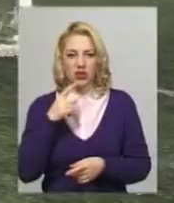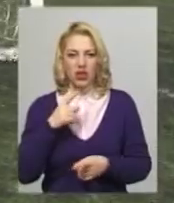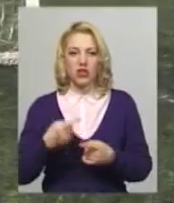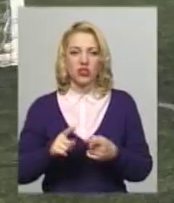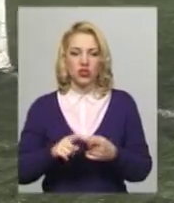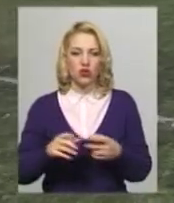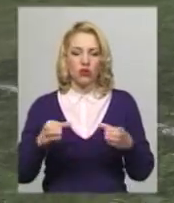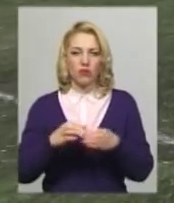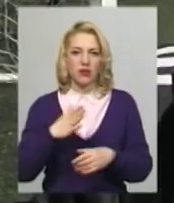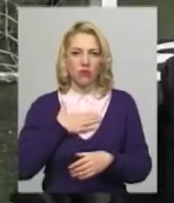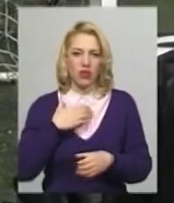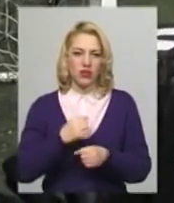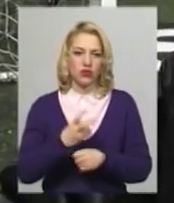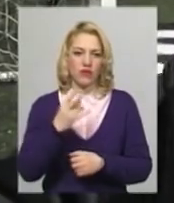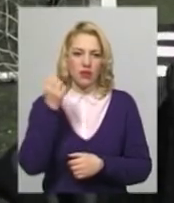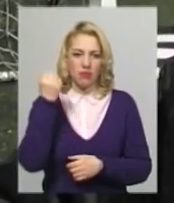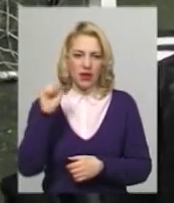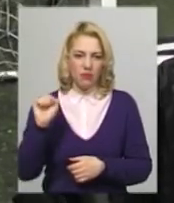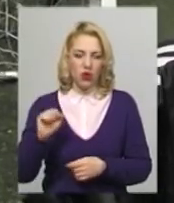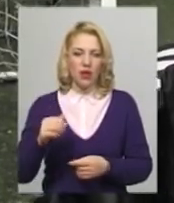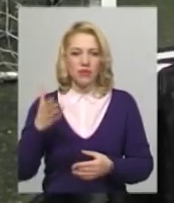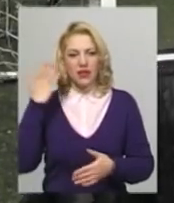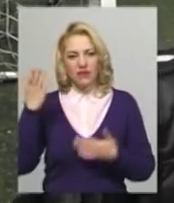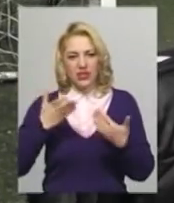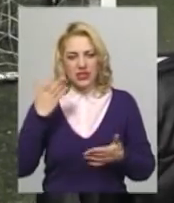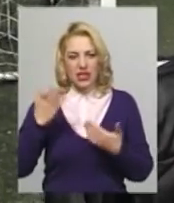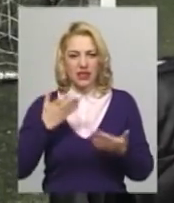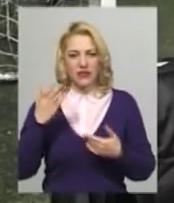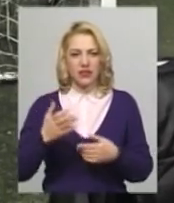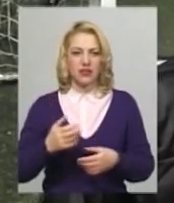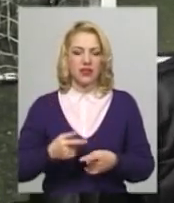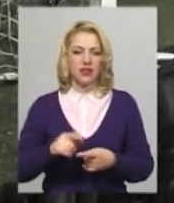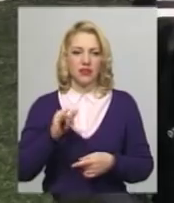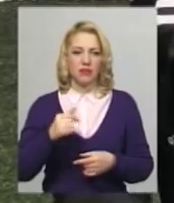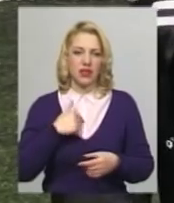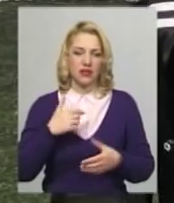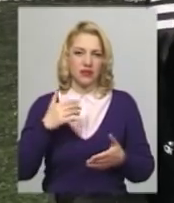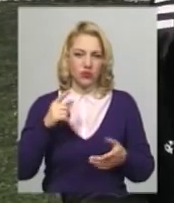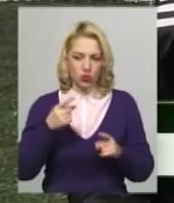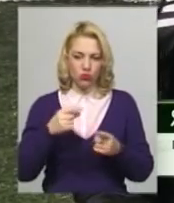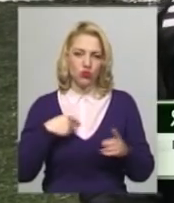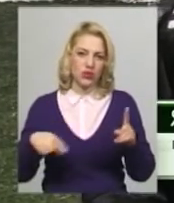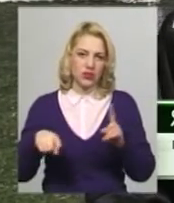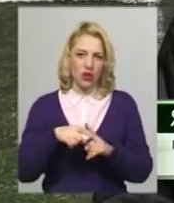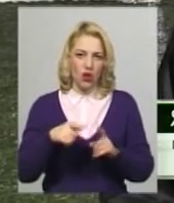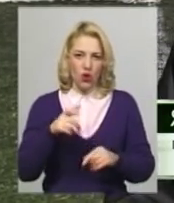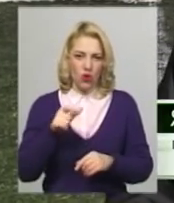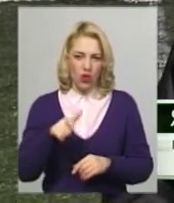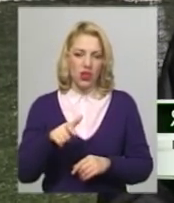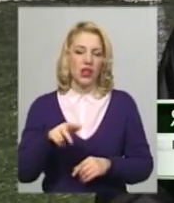відразу була налаштована на перемогу. Веселий такий, бадьорничий, того ми й забили гол. Ми зіграли на всі